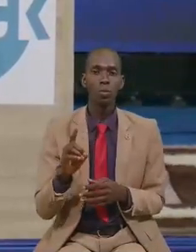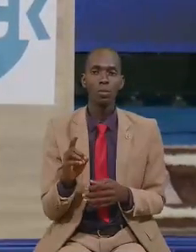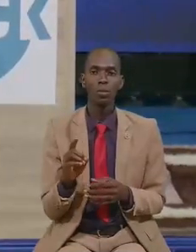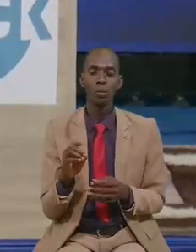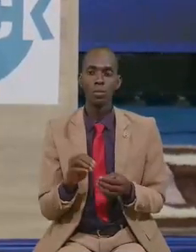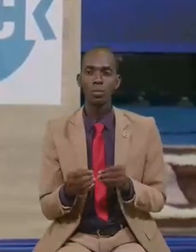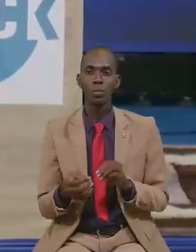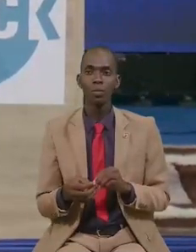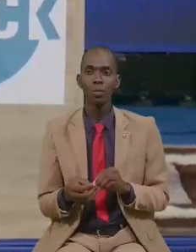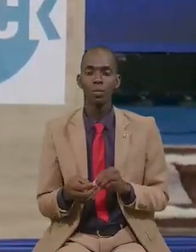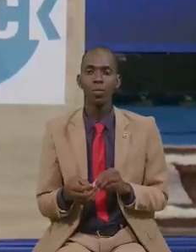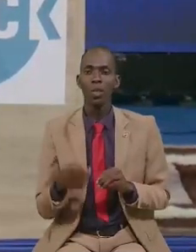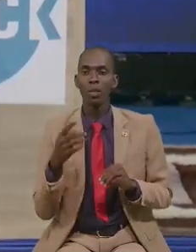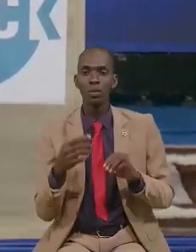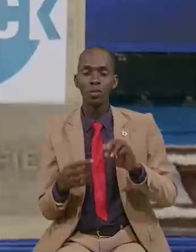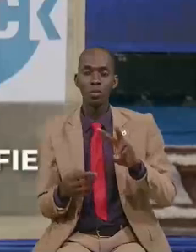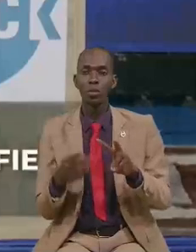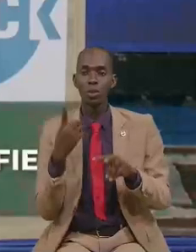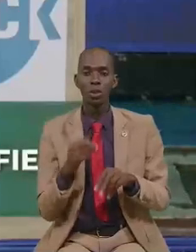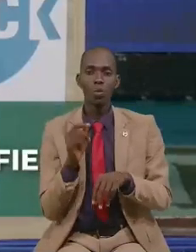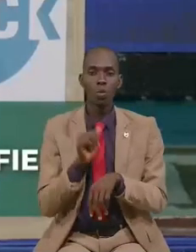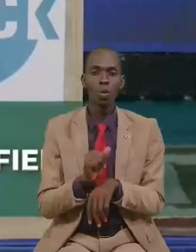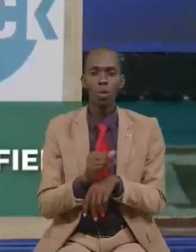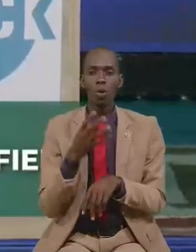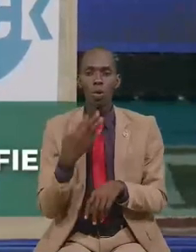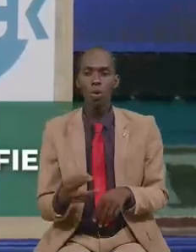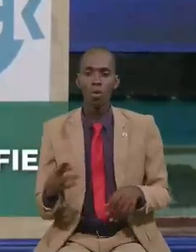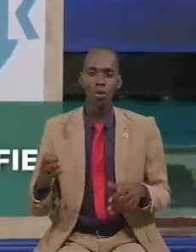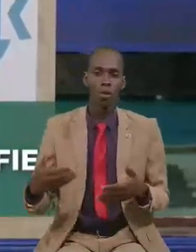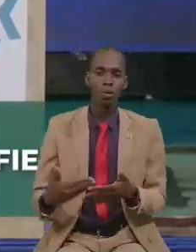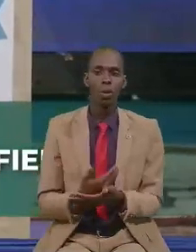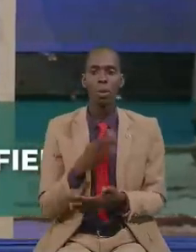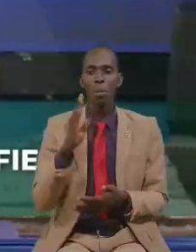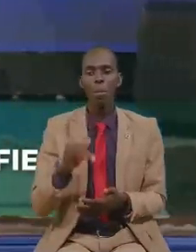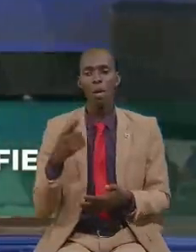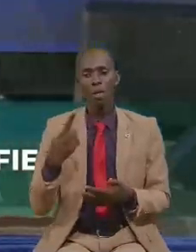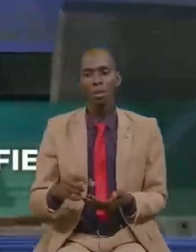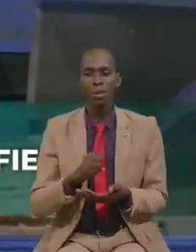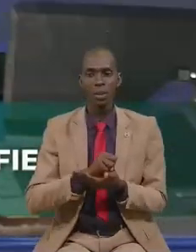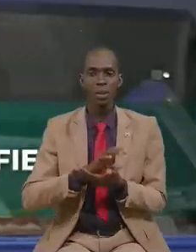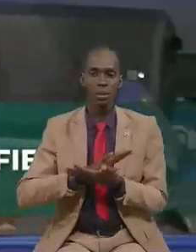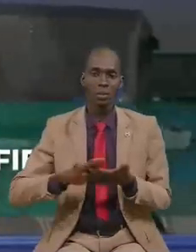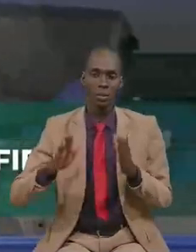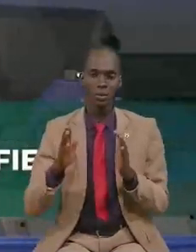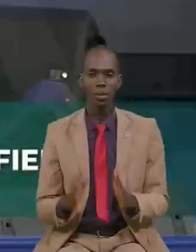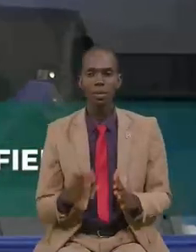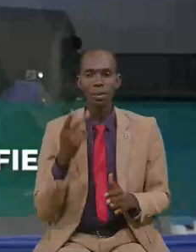du renouvellement par celui qui sanctifie. Ézéchiel